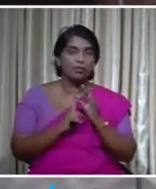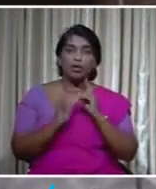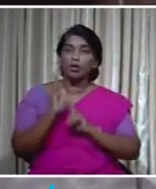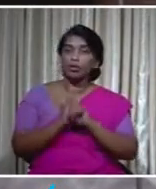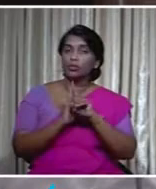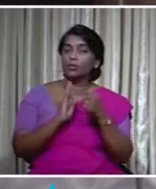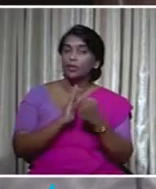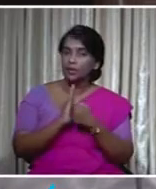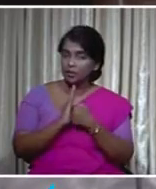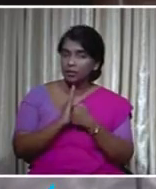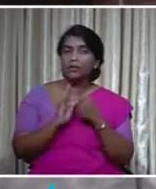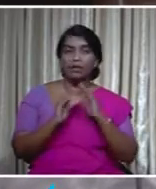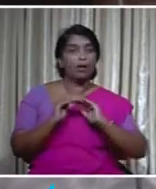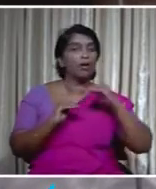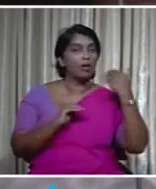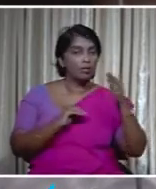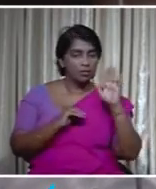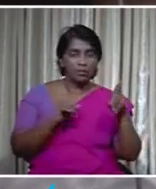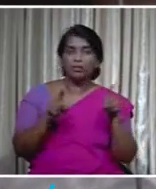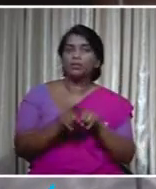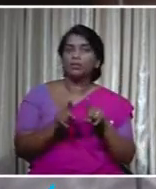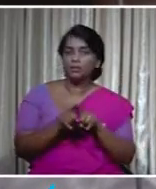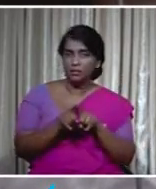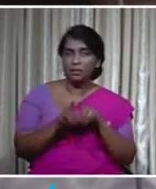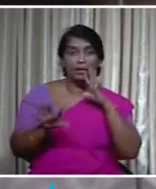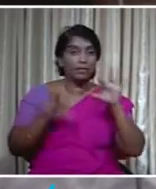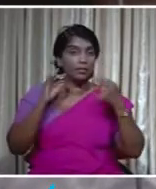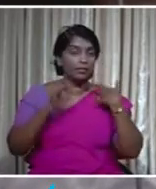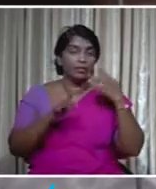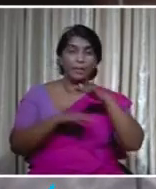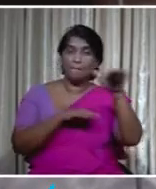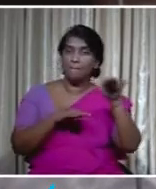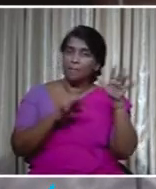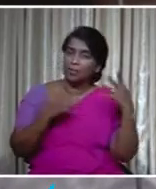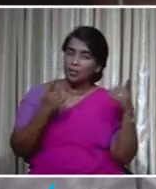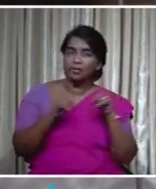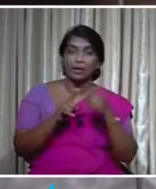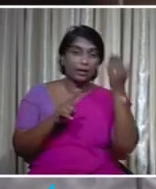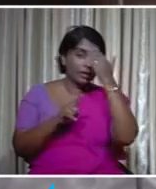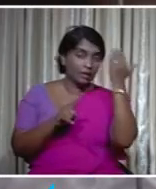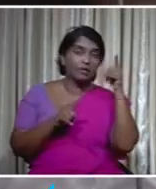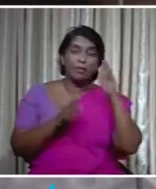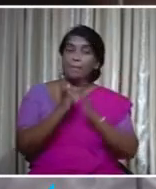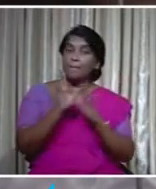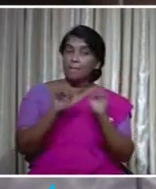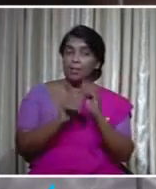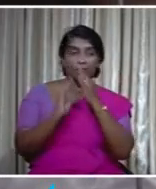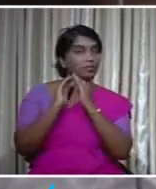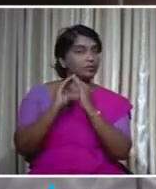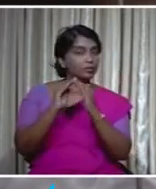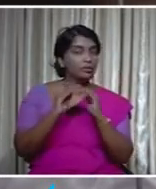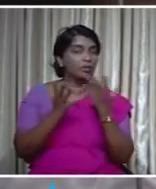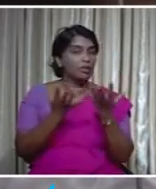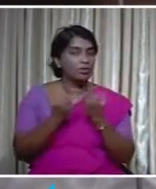வெளியிலே உள்ள மலையக பகுதிகளில் உள்ள தமிழ் பாடசாலைகளுக்கான இந்த அதிபர் பற்றாக்குறை, ஆசிரியர் பற்றாக்குறை,